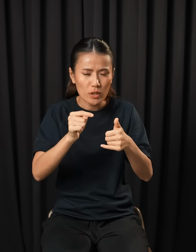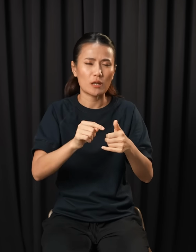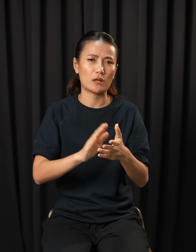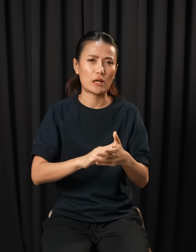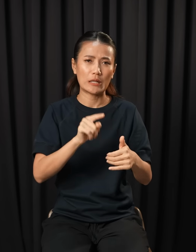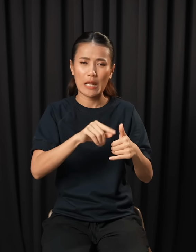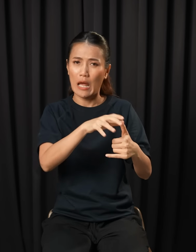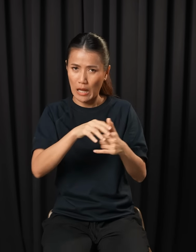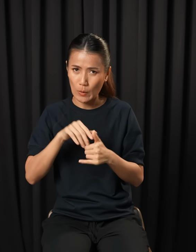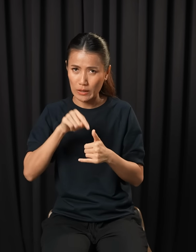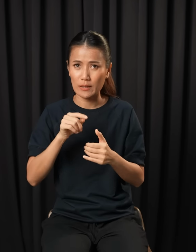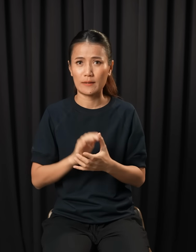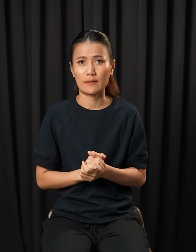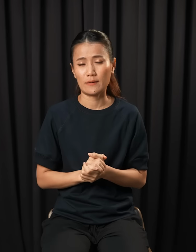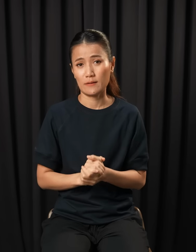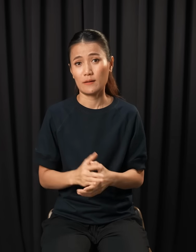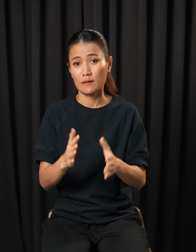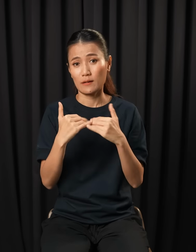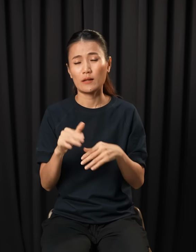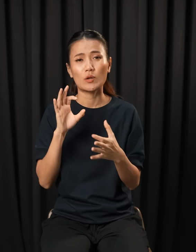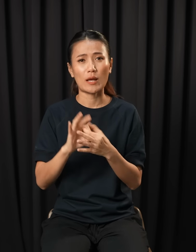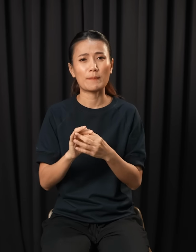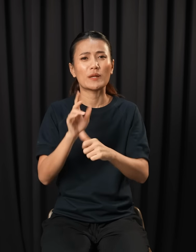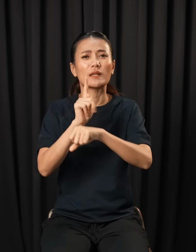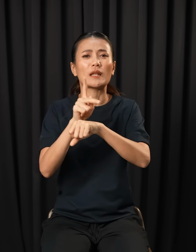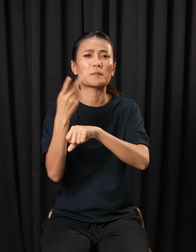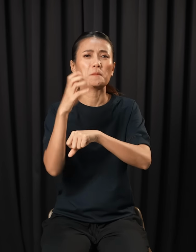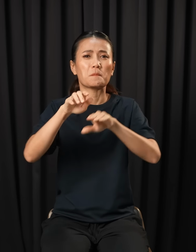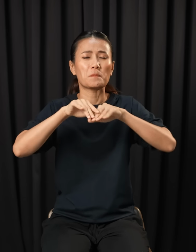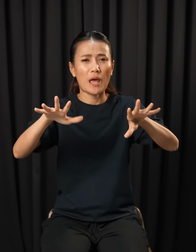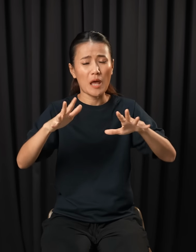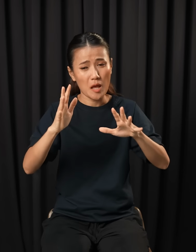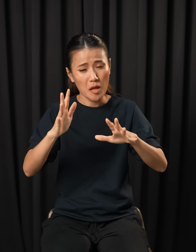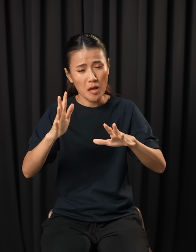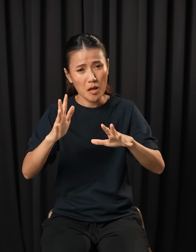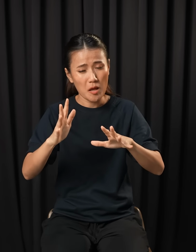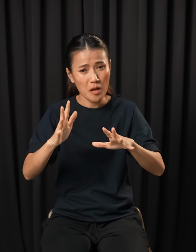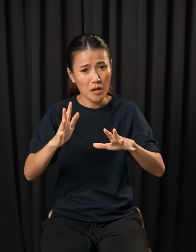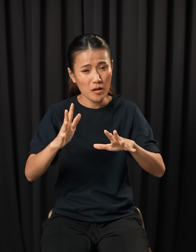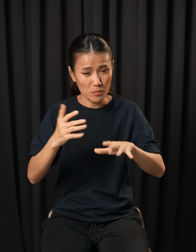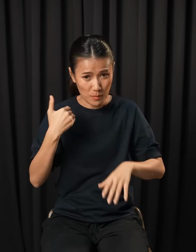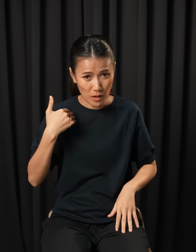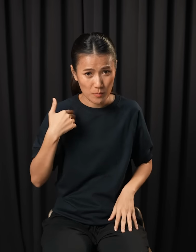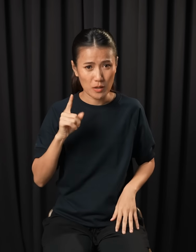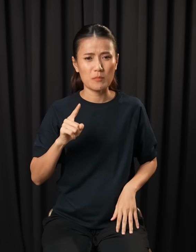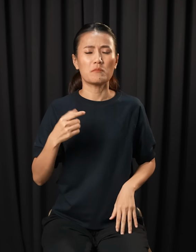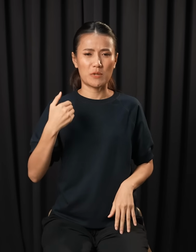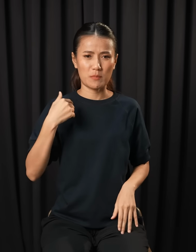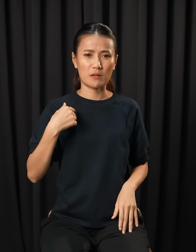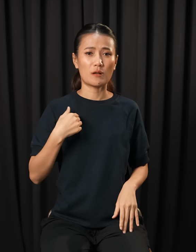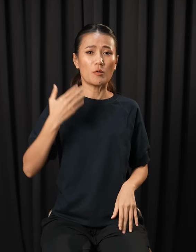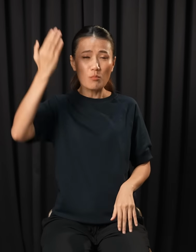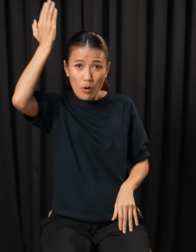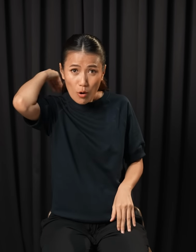ำเอาสิ่งที่เขาต้องการนำแล้วก็สามารถที่จะพูดคุยกันได ้การใช้โซเชียลมีเดียของเราเข้มข้นขนาดไหน เข้มข้นแต่มันเปลี่ยนไปเยอะนะ